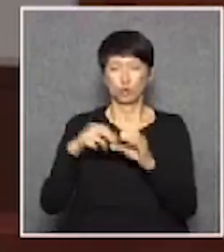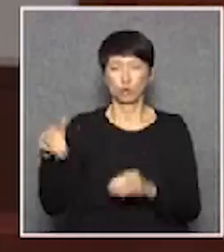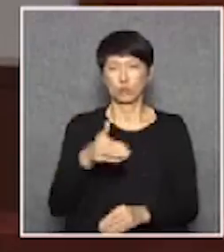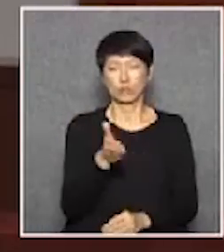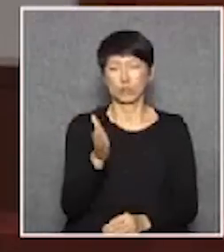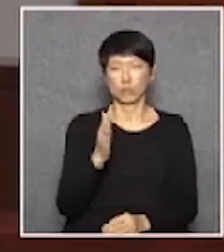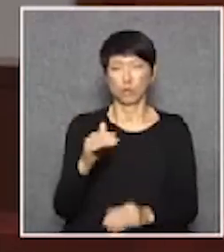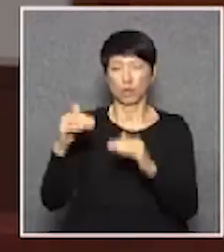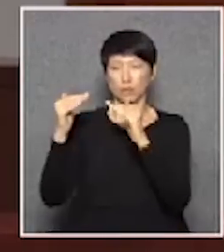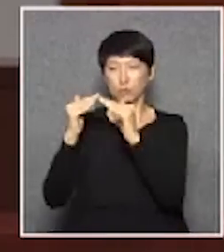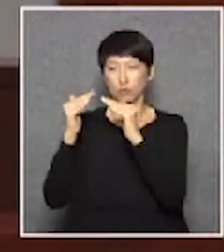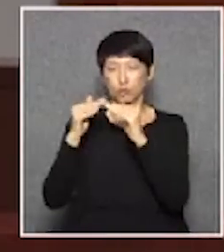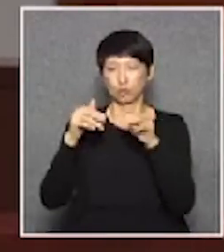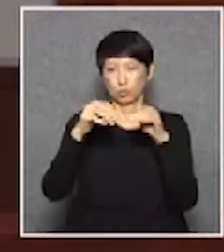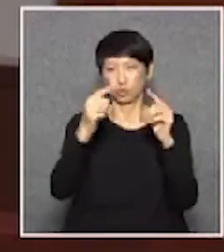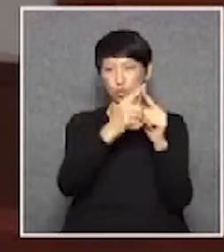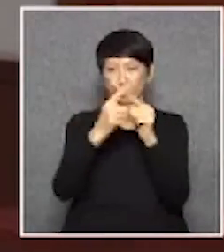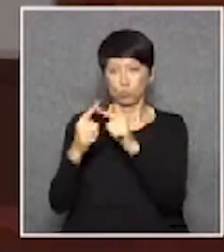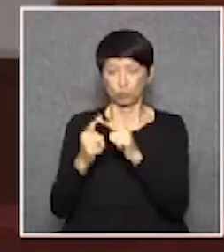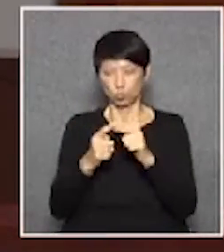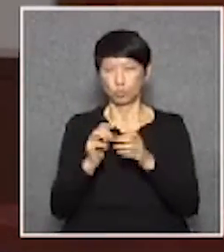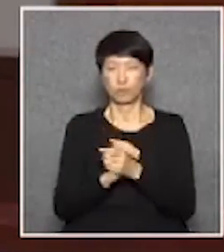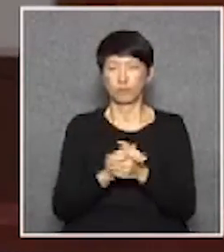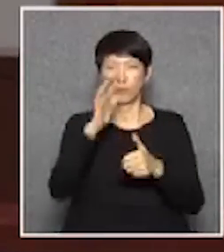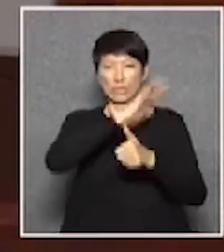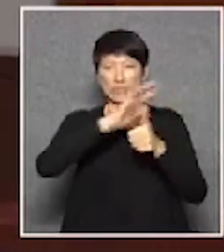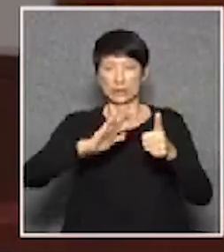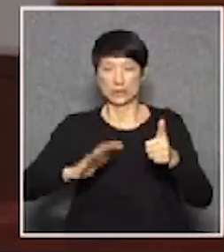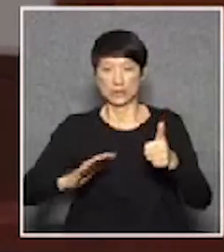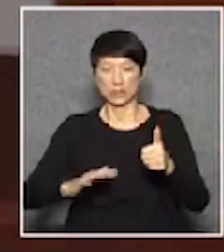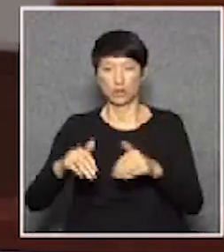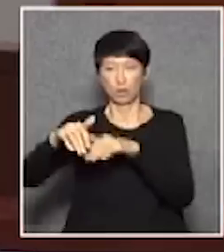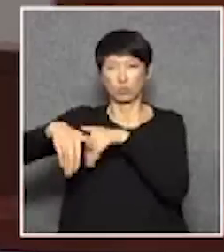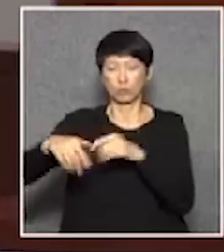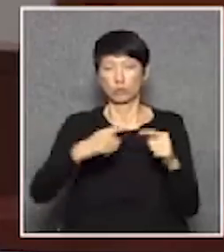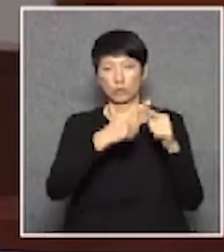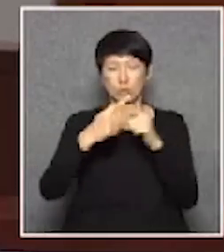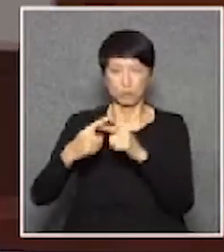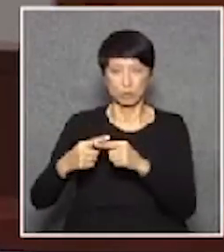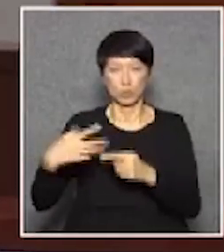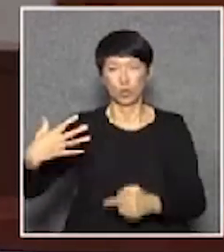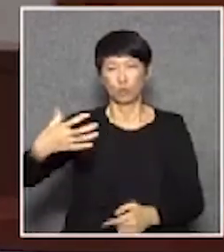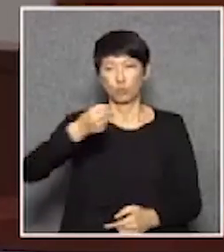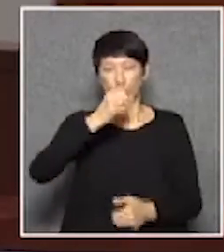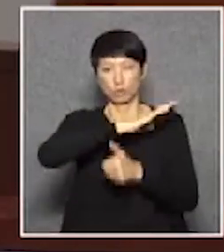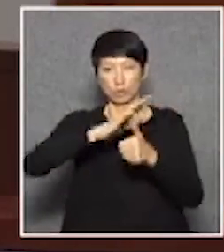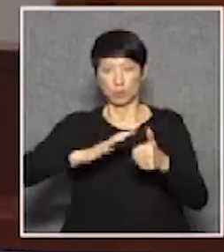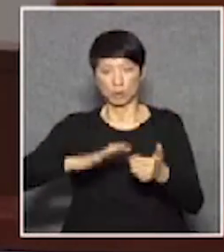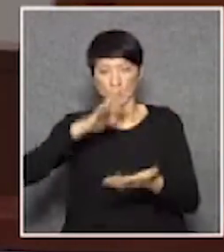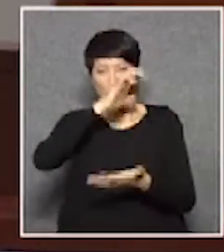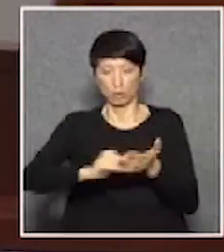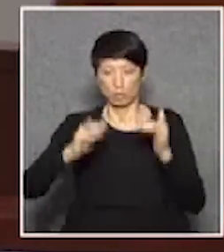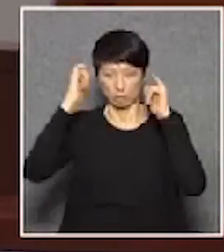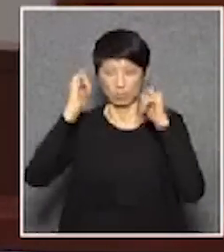啊林超英就話大浪西灣土地納入郊野公園咧，就唔會影響村民嘅產業同埋土地嘅，就唔算強搶民產，係